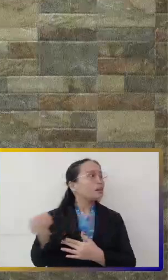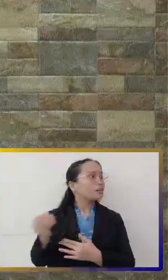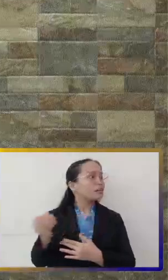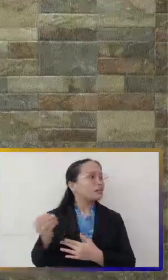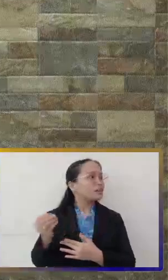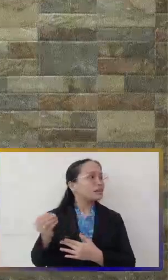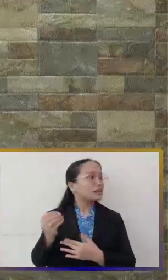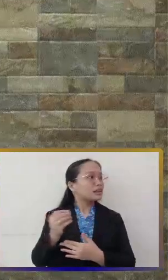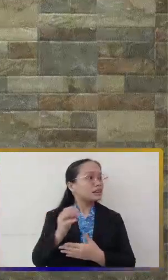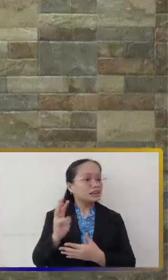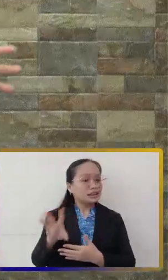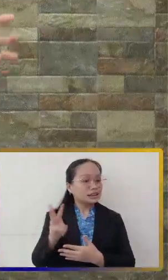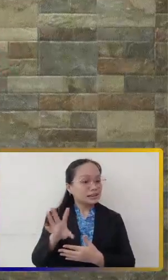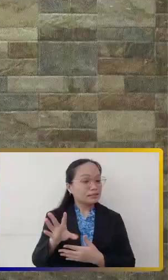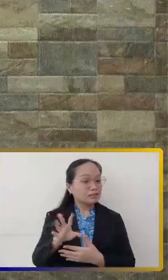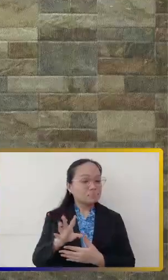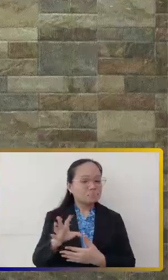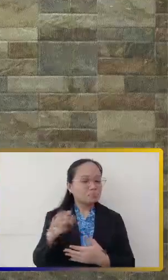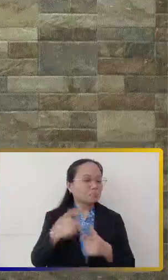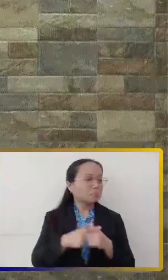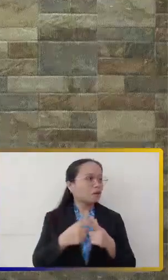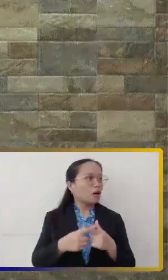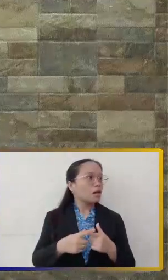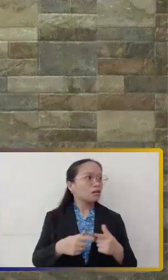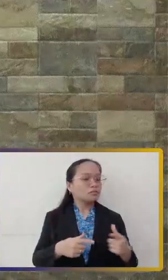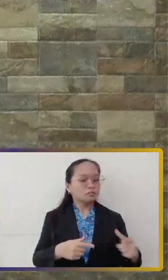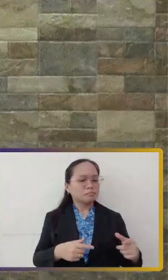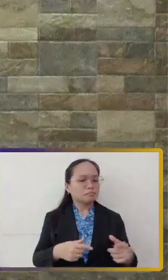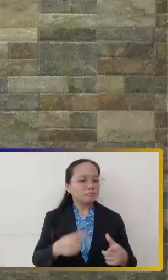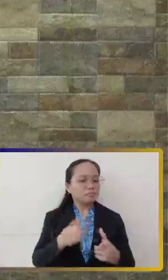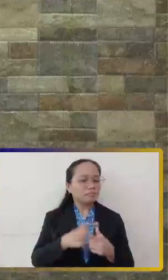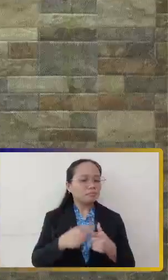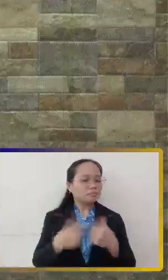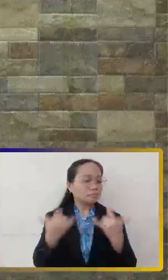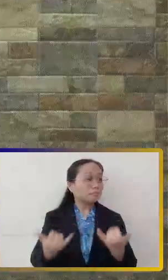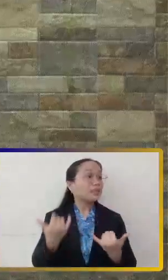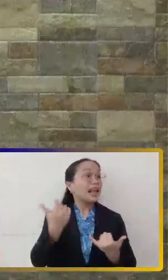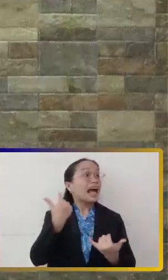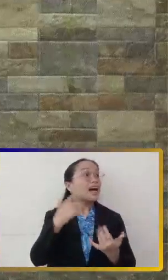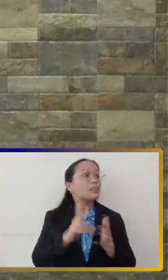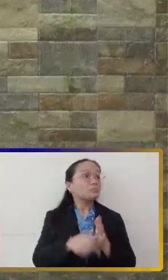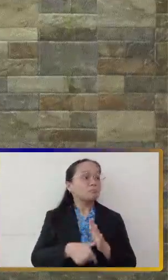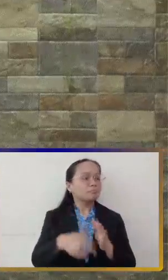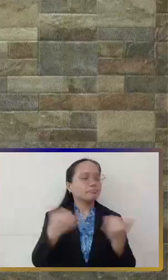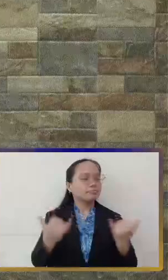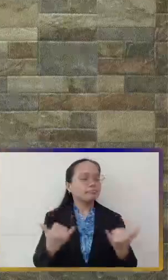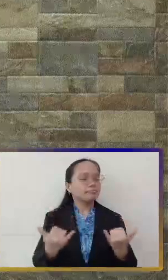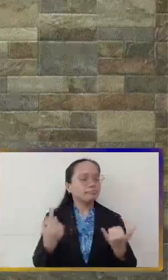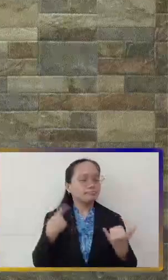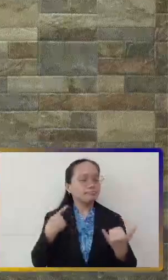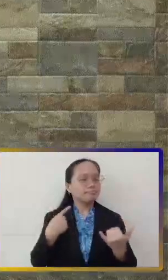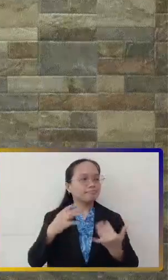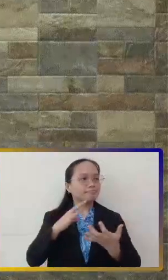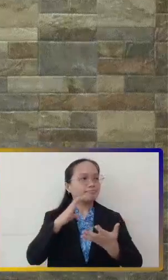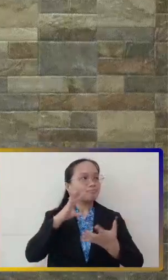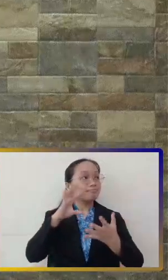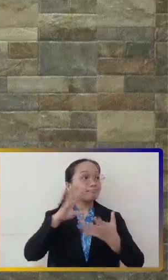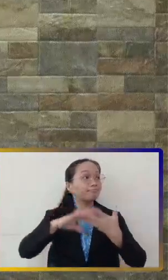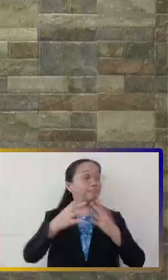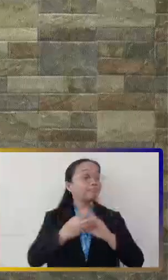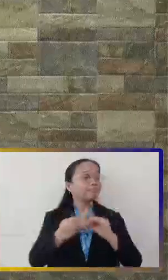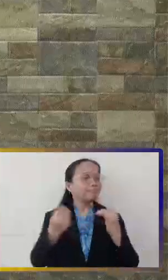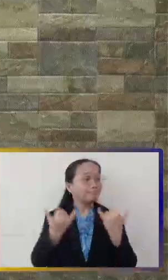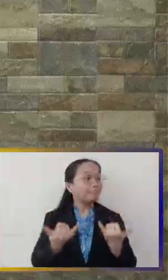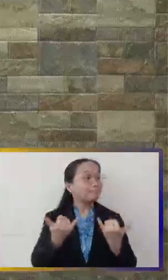chapter 16, because nandyan po nakalagay yung context ng aking mensaheng ito. All right? Now, this is